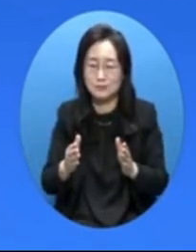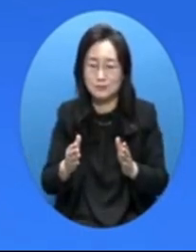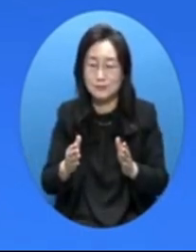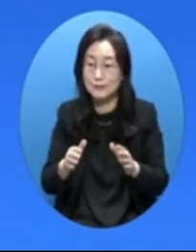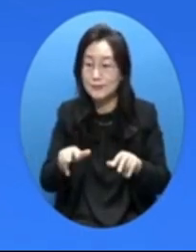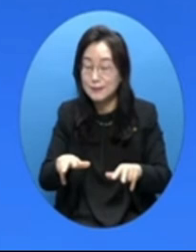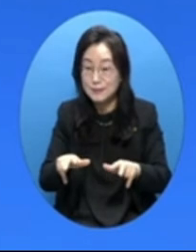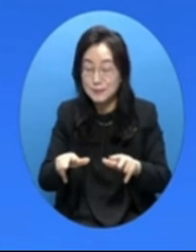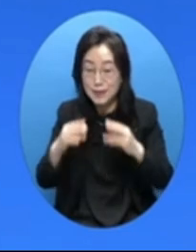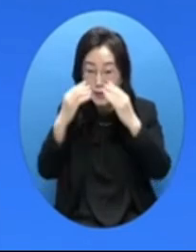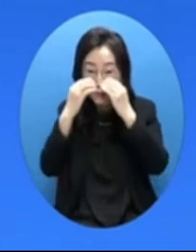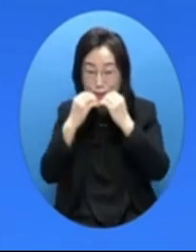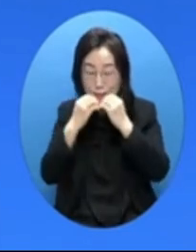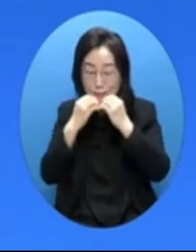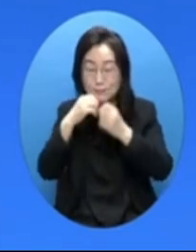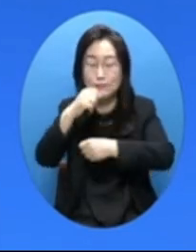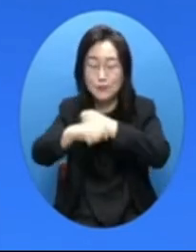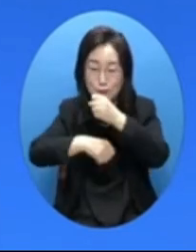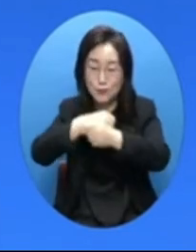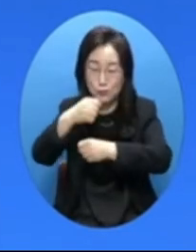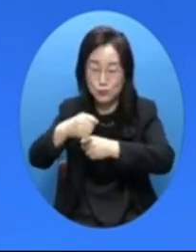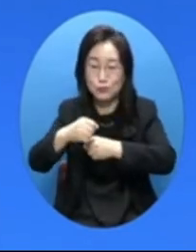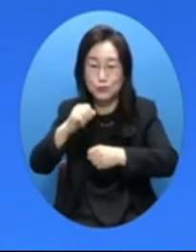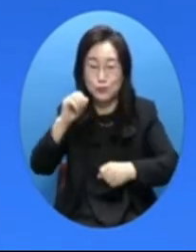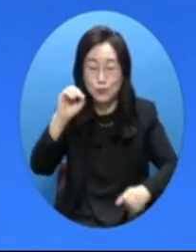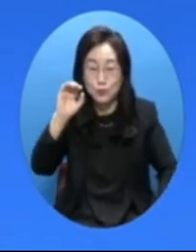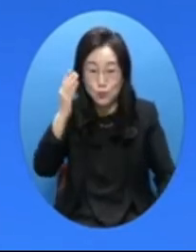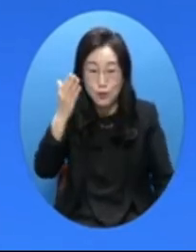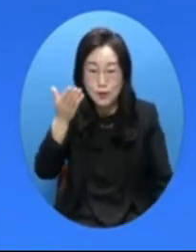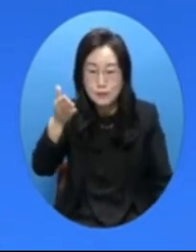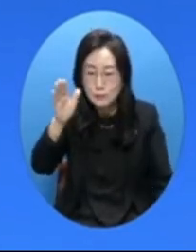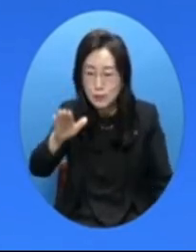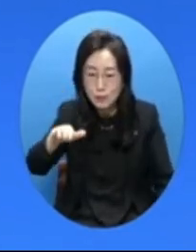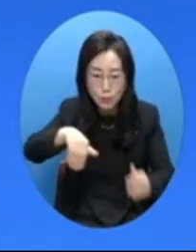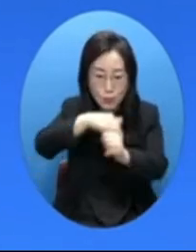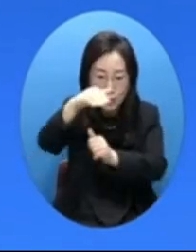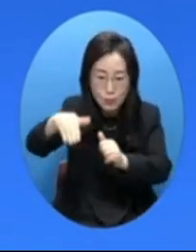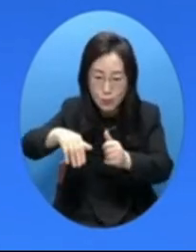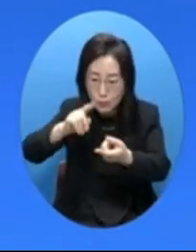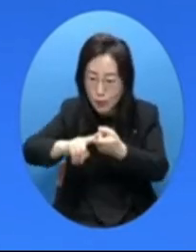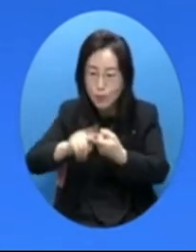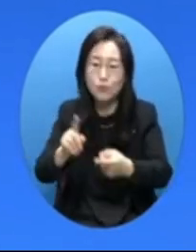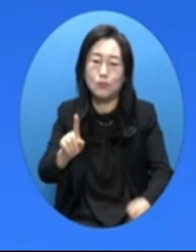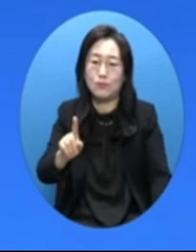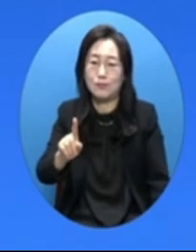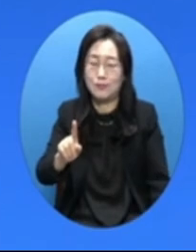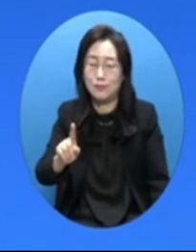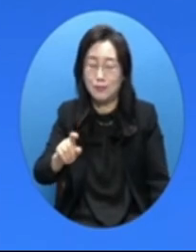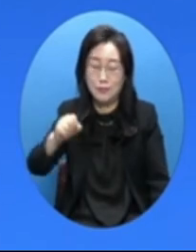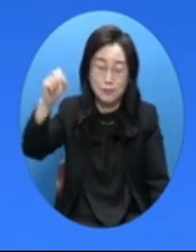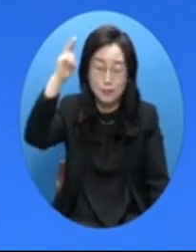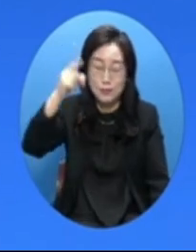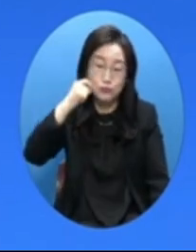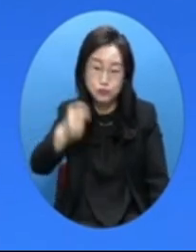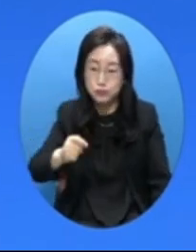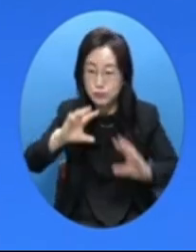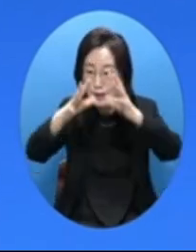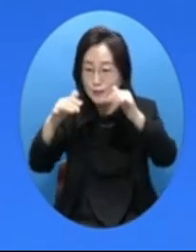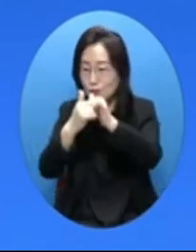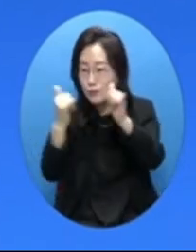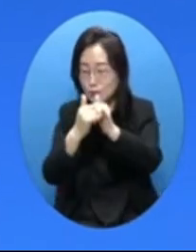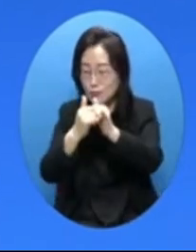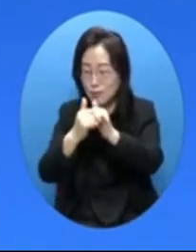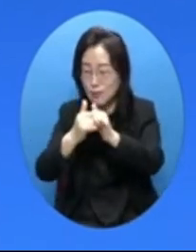이제 마스크로부터 해방이 됐는데 달라질 것은 없습니다 갑자기고 그러나 전쟁이라고 하는 또